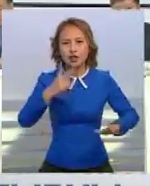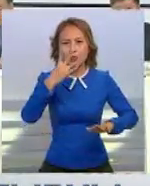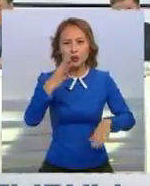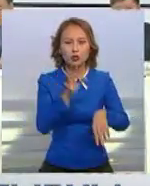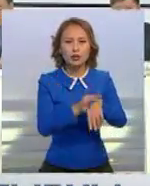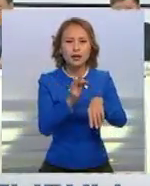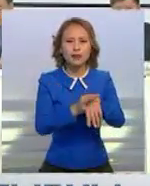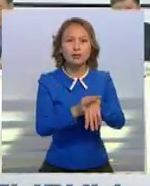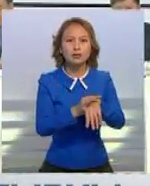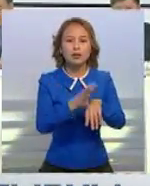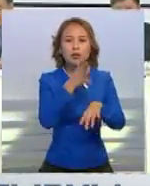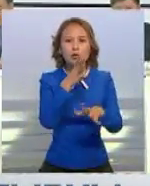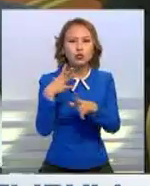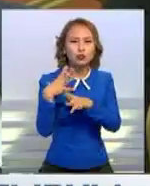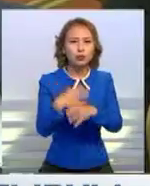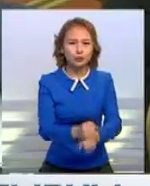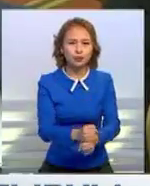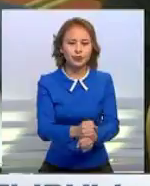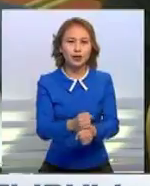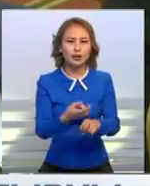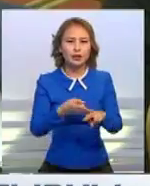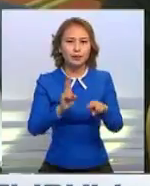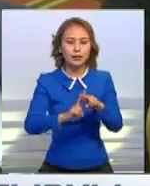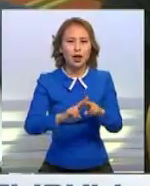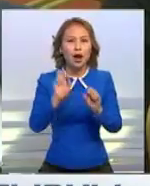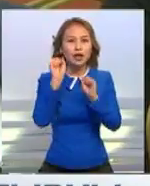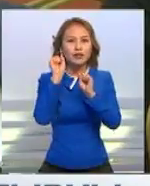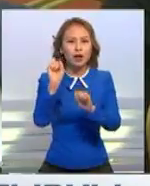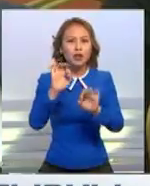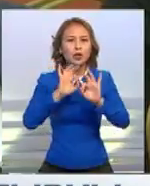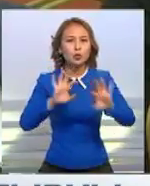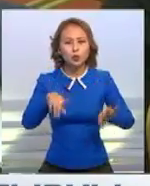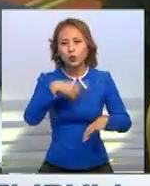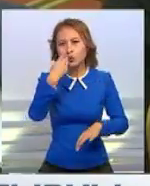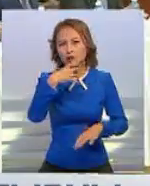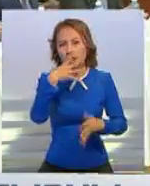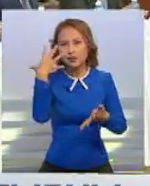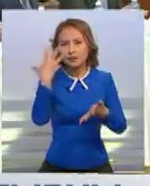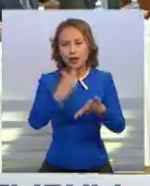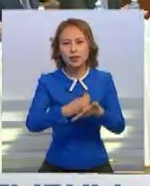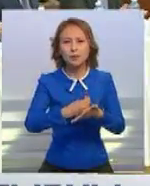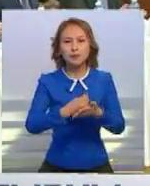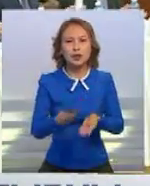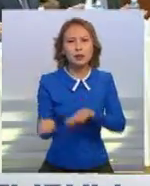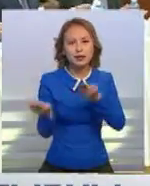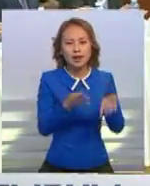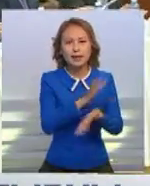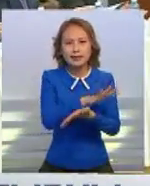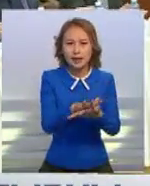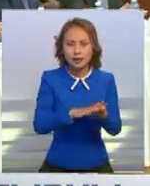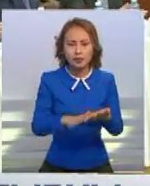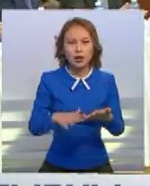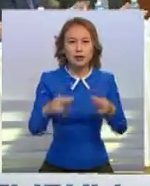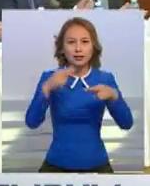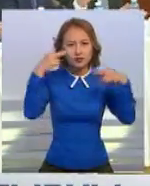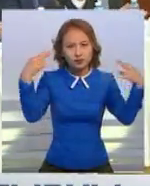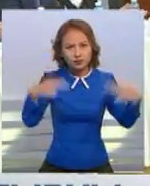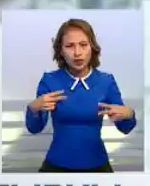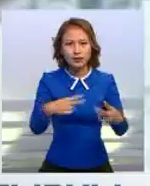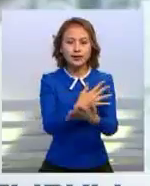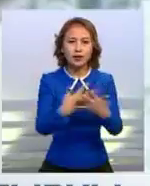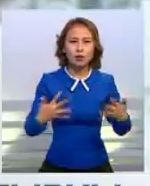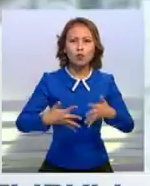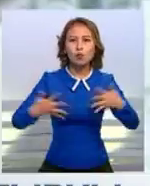оны 24 сағатқа дейін азайту туралы тармақ енгізілді. Адвокаттардың өтінішін беру және дәлелдемелер жинау